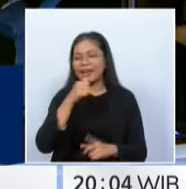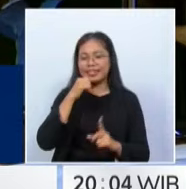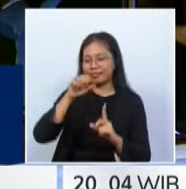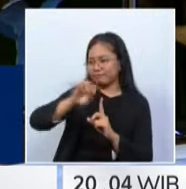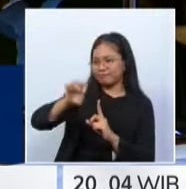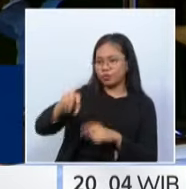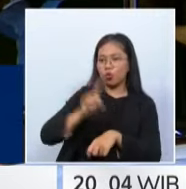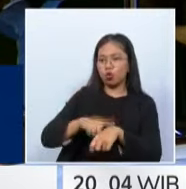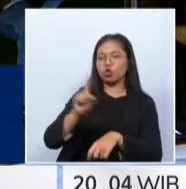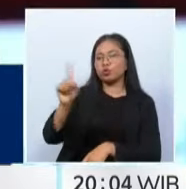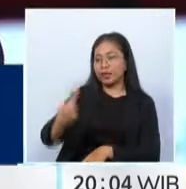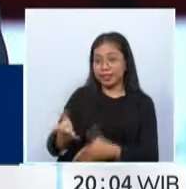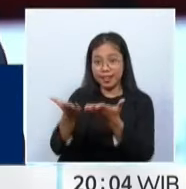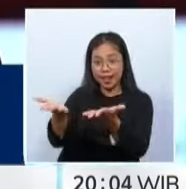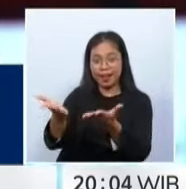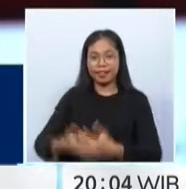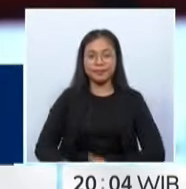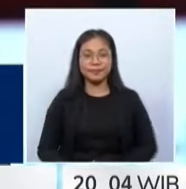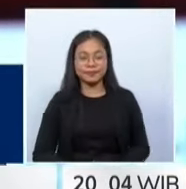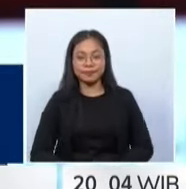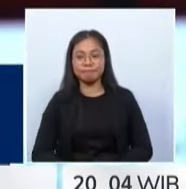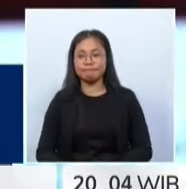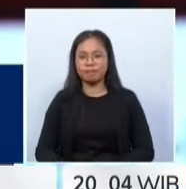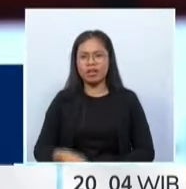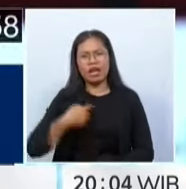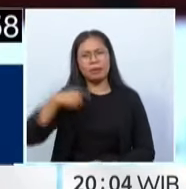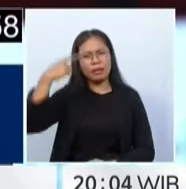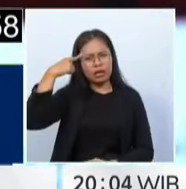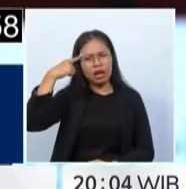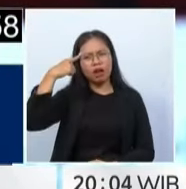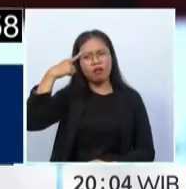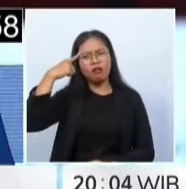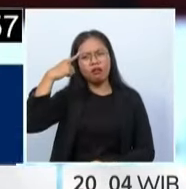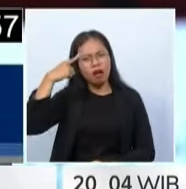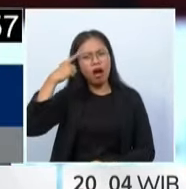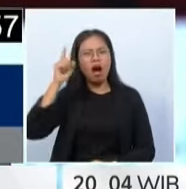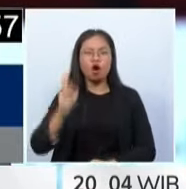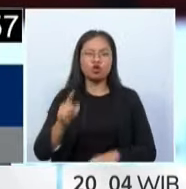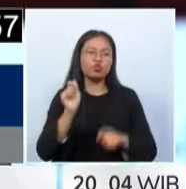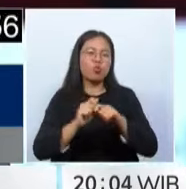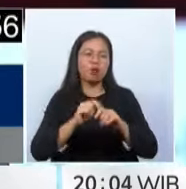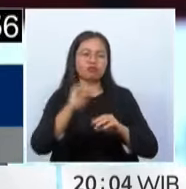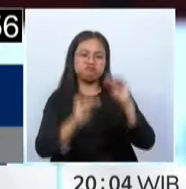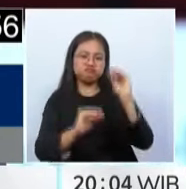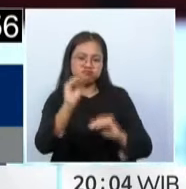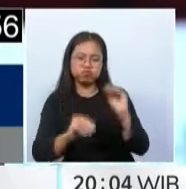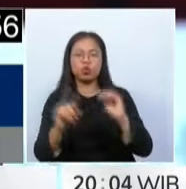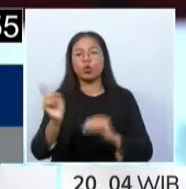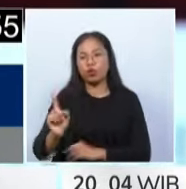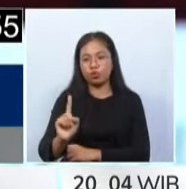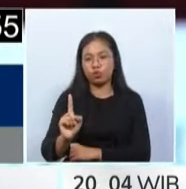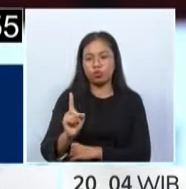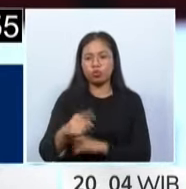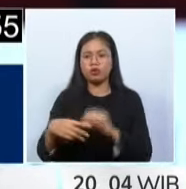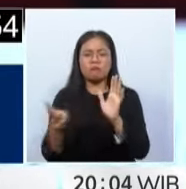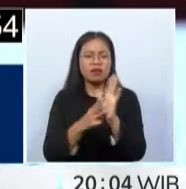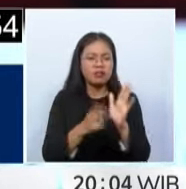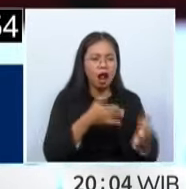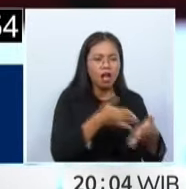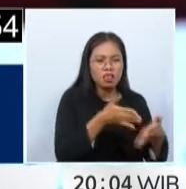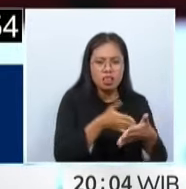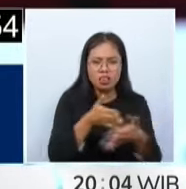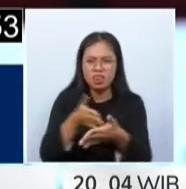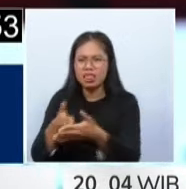persilakan Pak Anis menurut hemat kami harus dirumuskan Apa tantangan dan ancaman